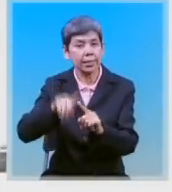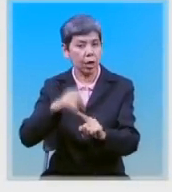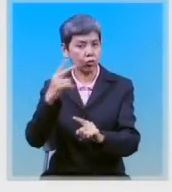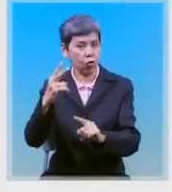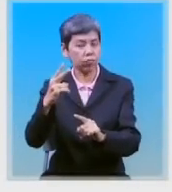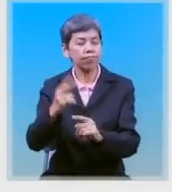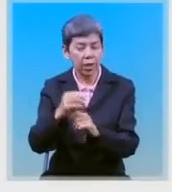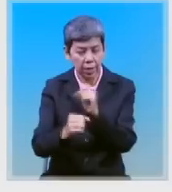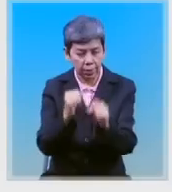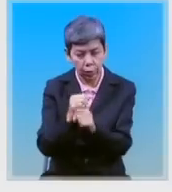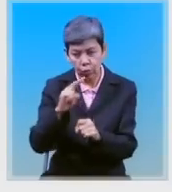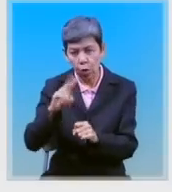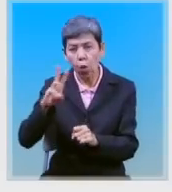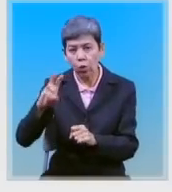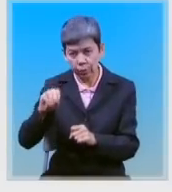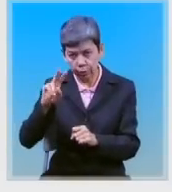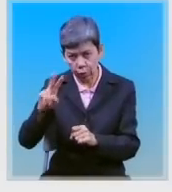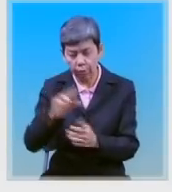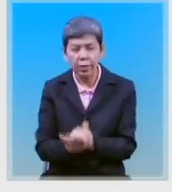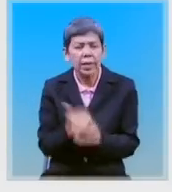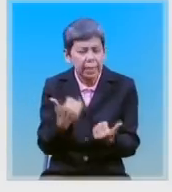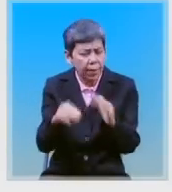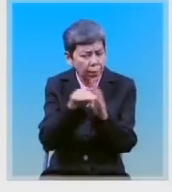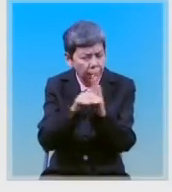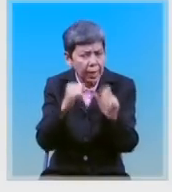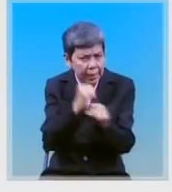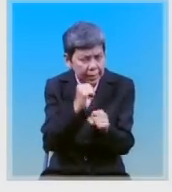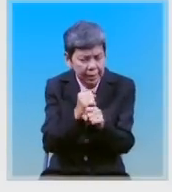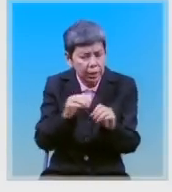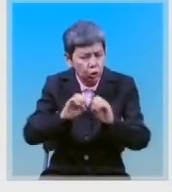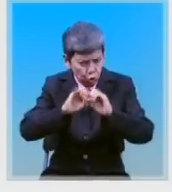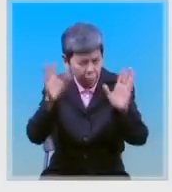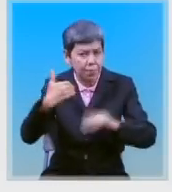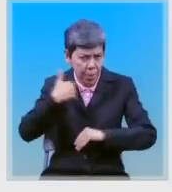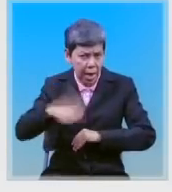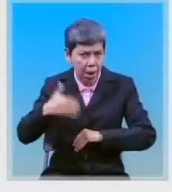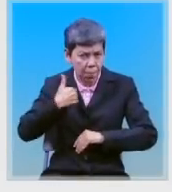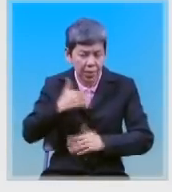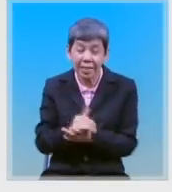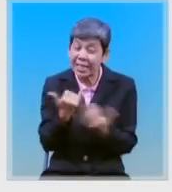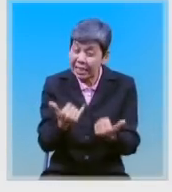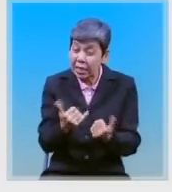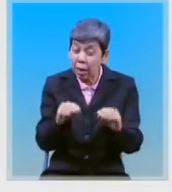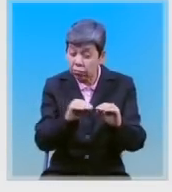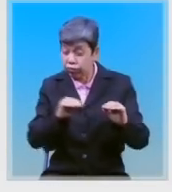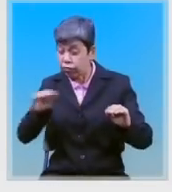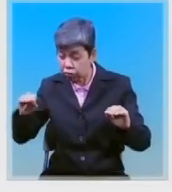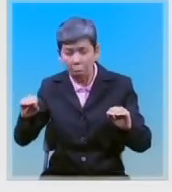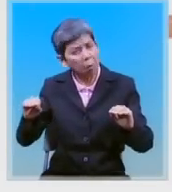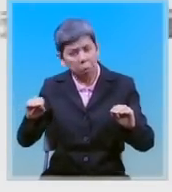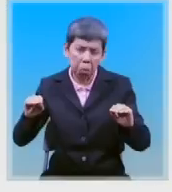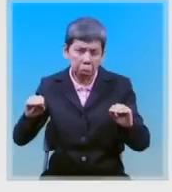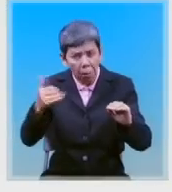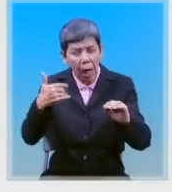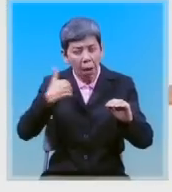ธ์2562ประกอบกับไทม์ไลน์มีความชัดเจนแล้วแต่กระแสเลื่อนเลือกตั้งกลับมีออกมาเป็นระ